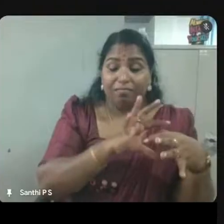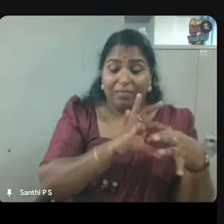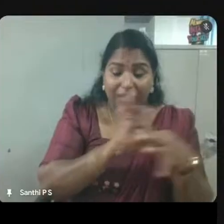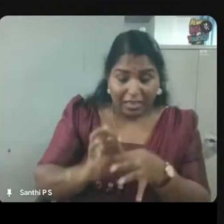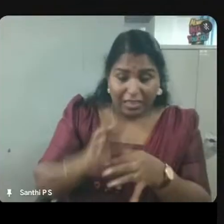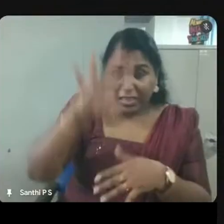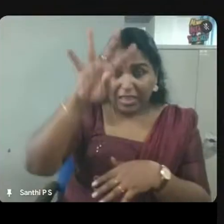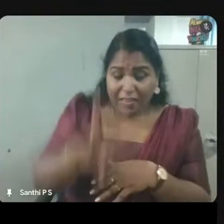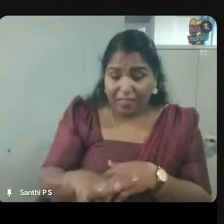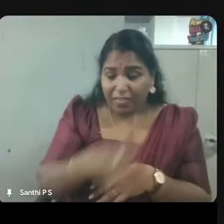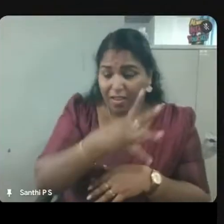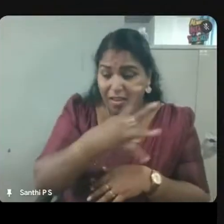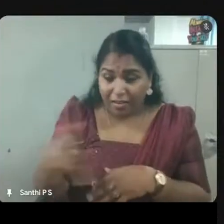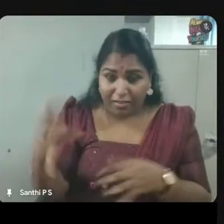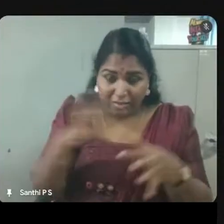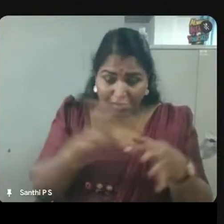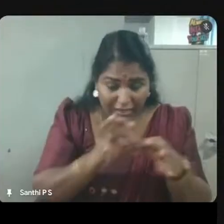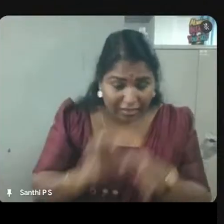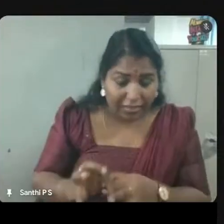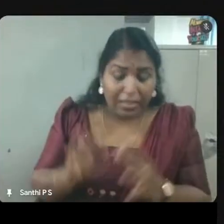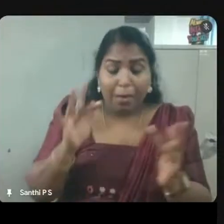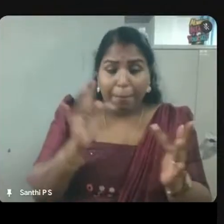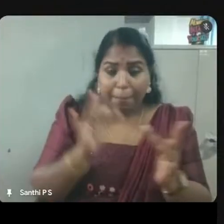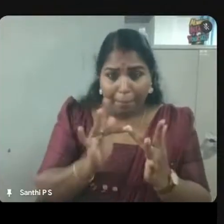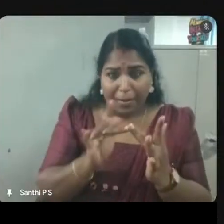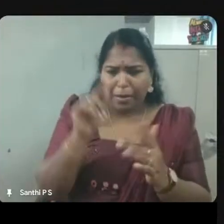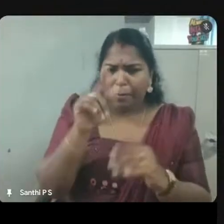ഫീൽഡുമാണ് ലോ വിഷൻ ആണോ അല്ലോ എന്നുള്ളത് തീരുമാനിക്കുന്നത്.